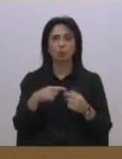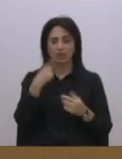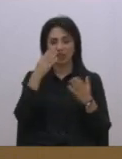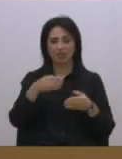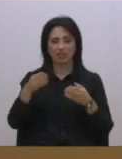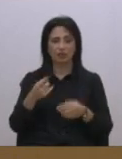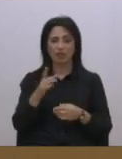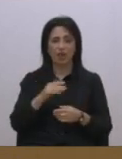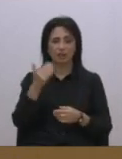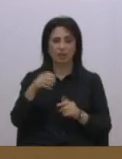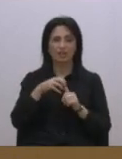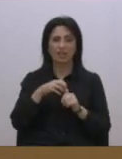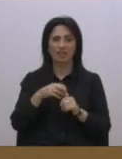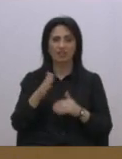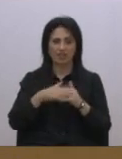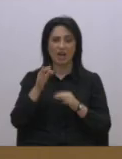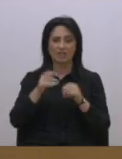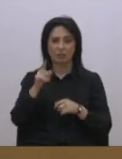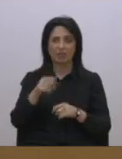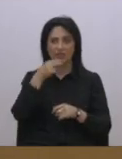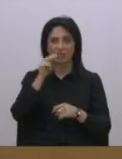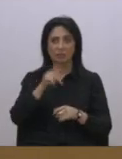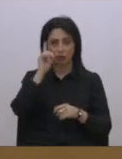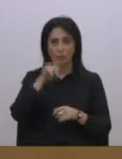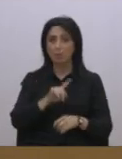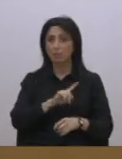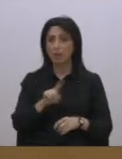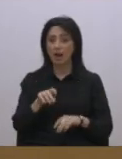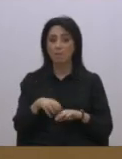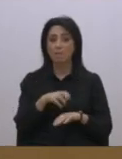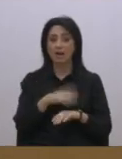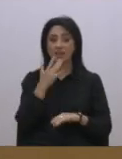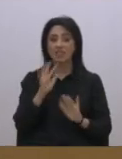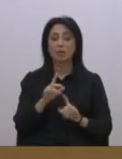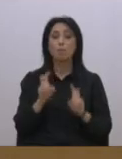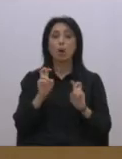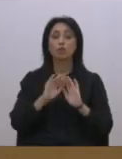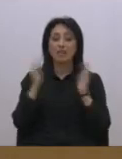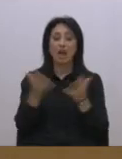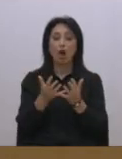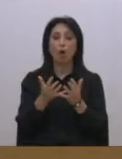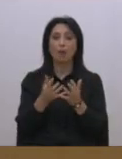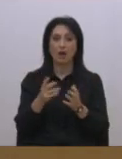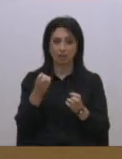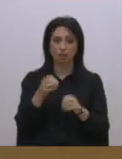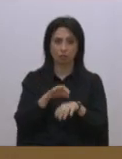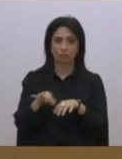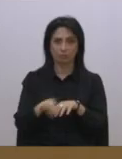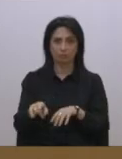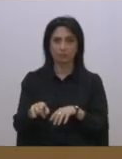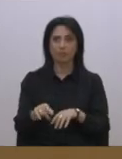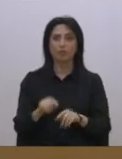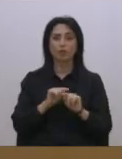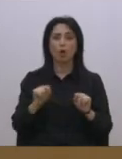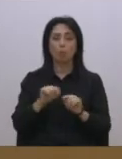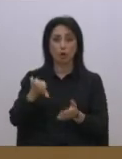ინდივიდუალურად არაერთი მათი ლიდერია გასამართლებული და დამნაშავე ცნობილი, მაგრამ პარტია ნაციონალური მოძრაობა ისევ გვეძალება. ფაქტია,